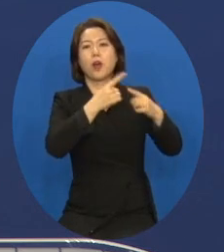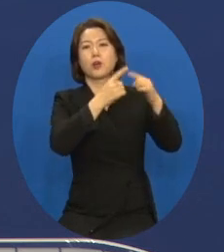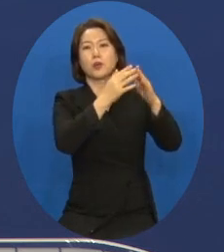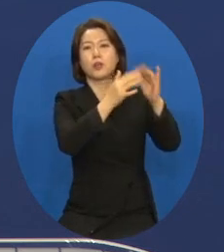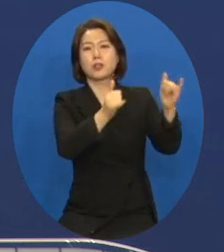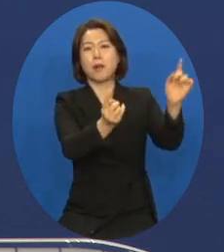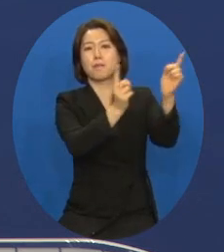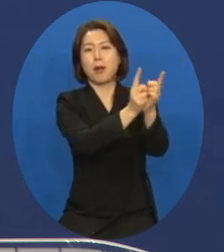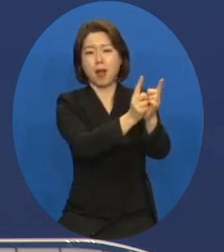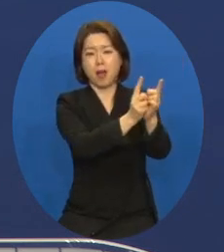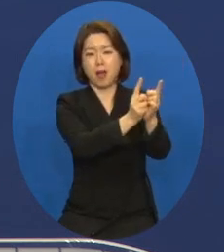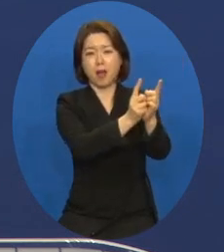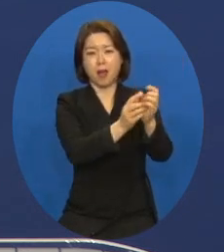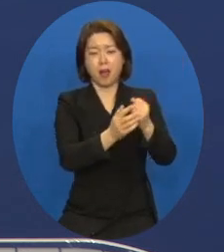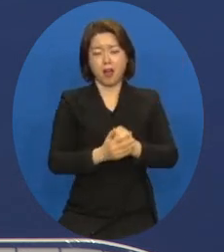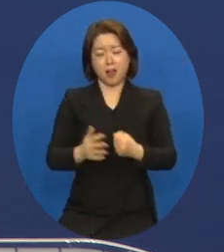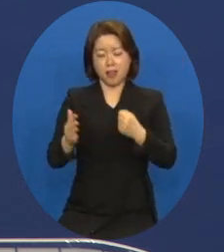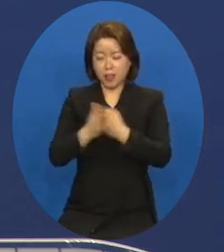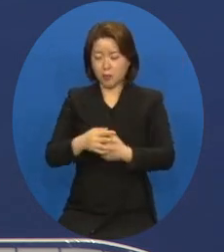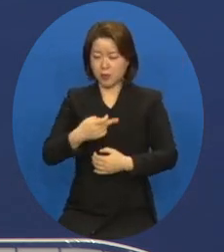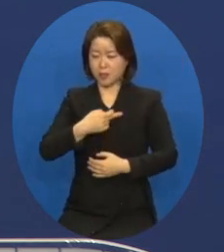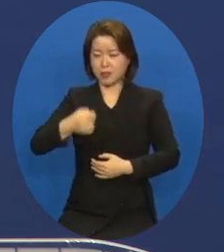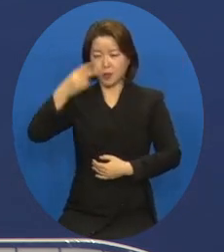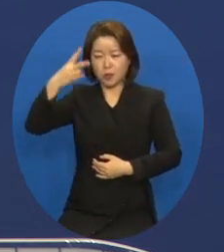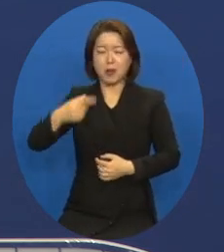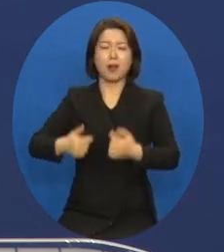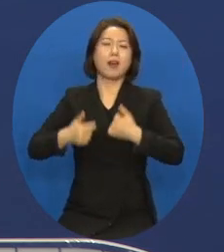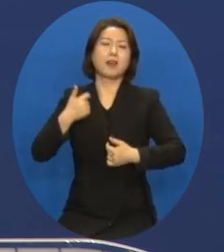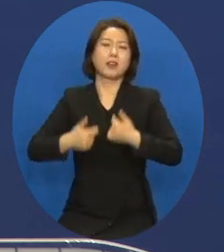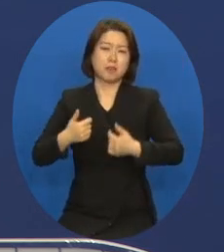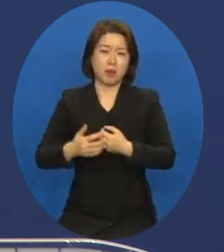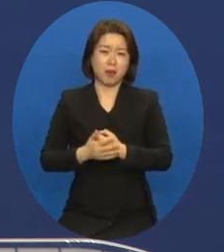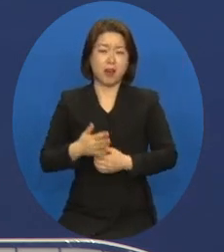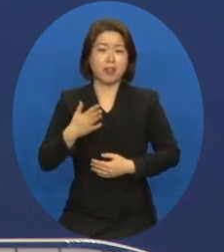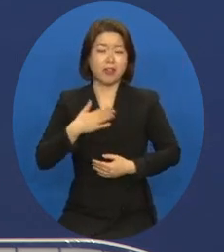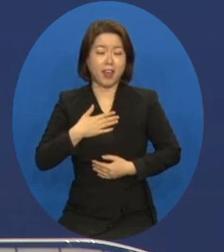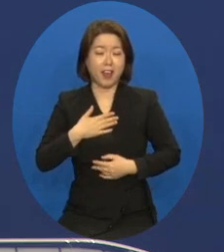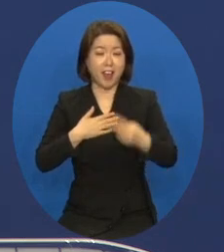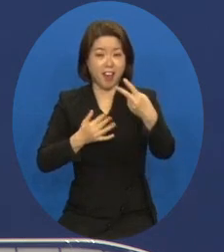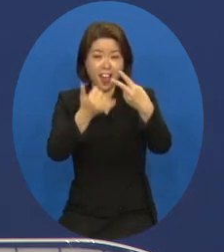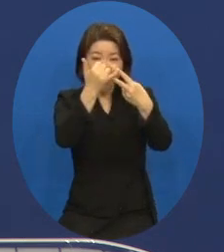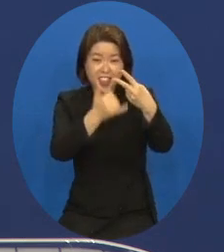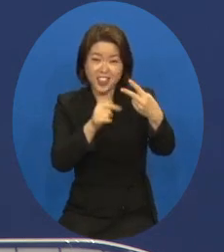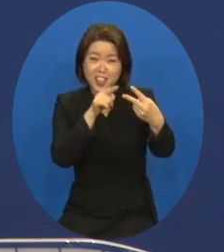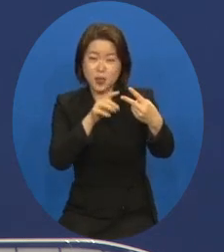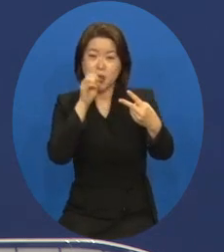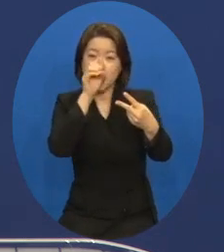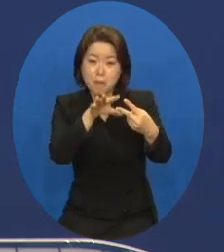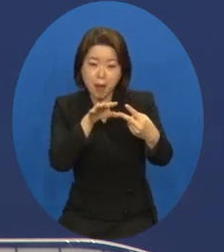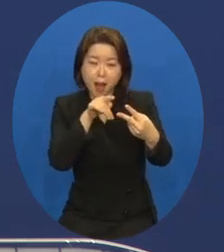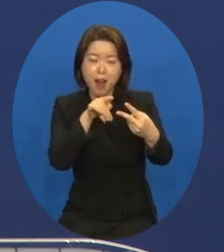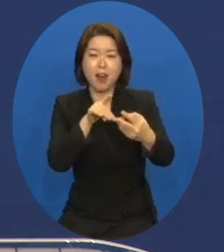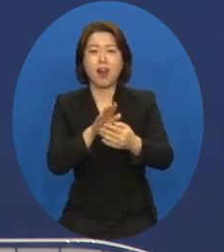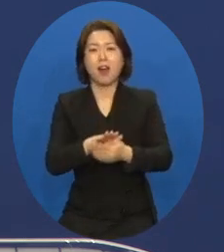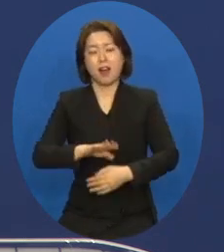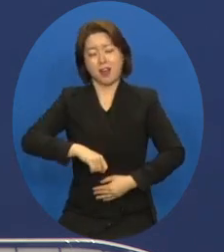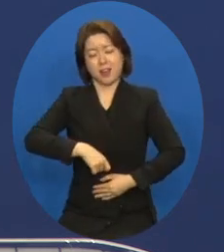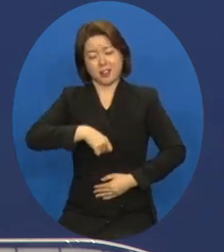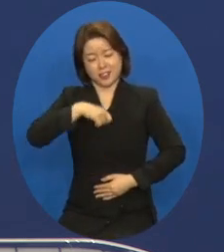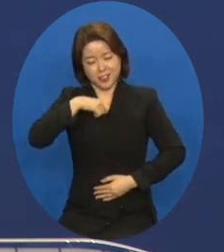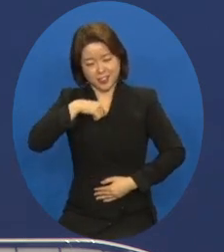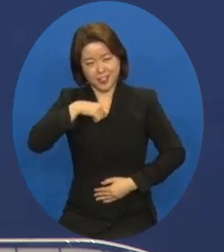그래서 사도가 어미 기뻤다는 겁니다 내가 디도 에게 한 말이 진실 된 것임을